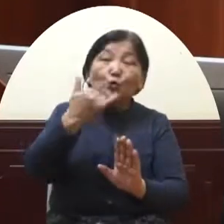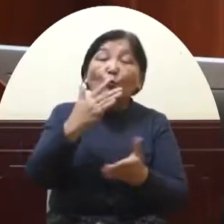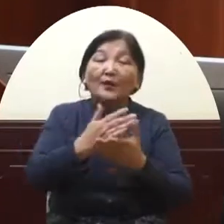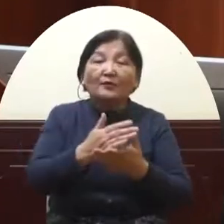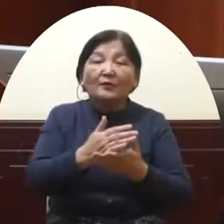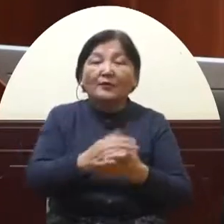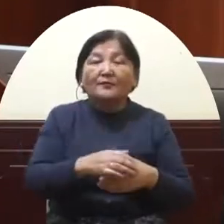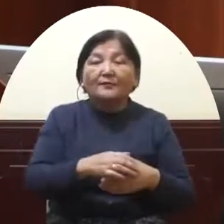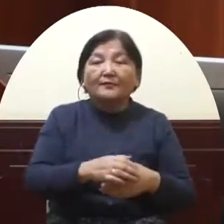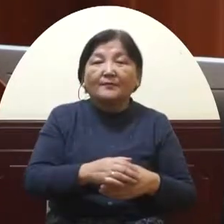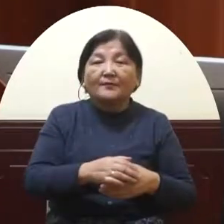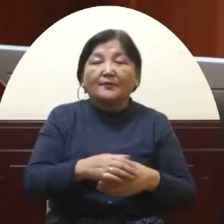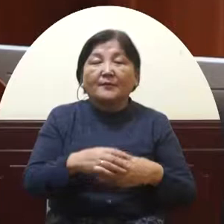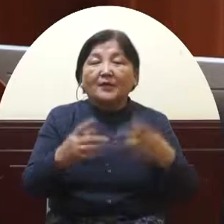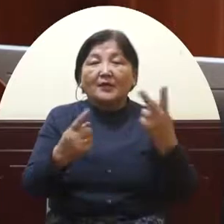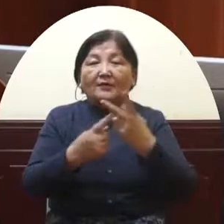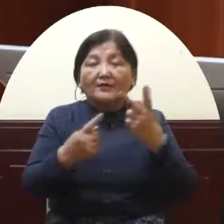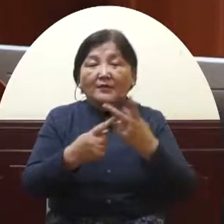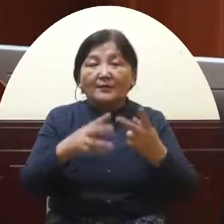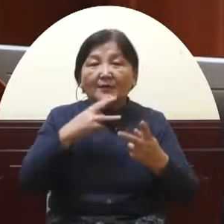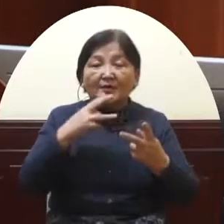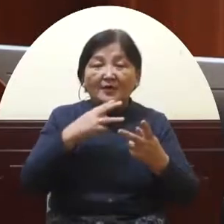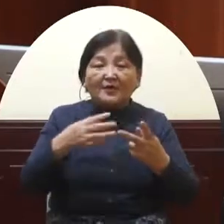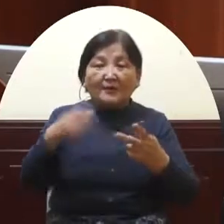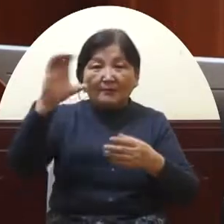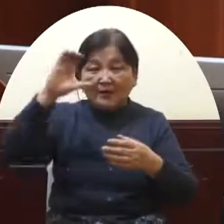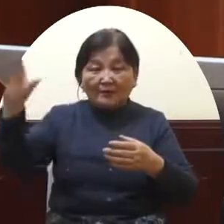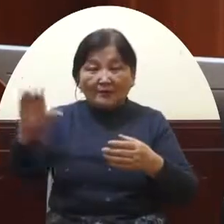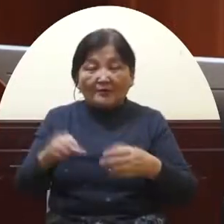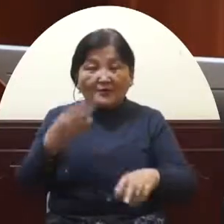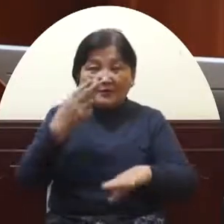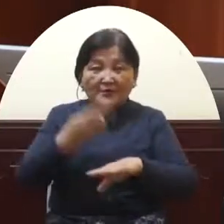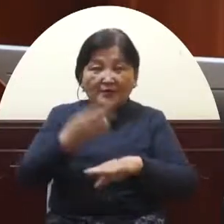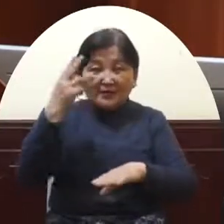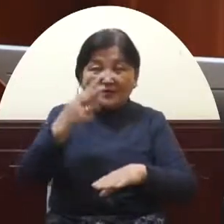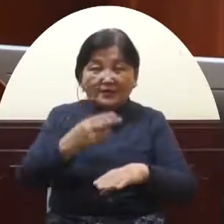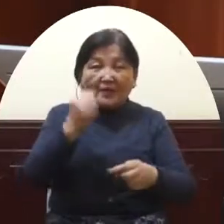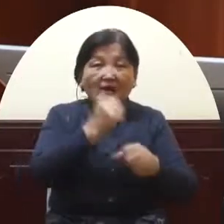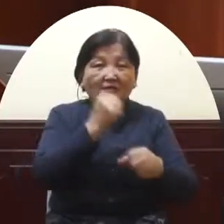Тэр нь бол хэвлэл мэдээллийн хэрэгслээр хэрэгслийн ажилтан захирал нь ажилтнад